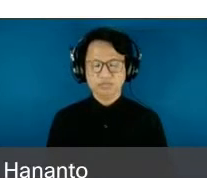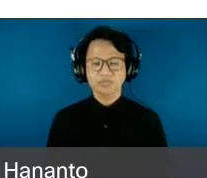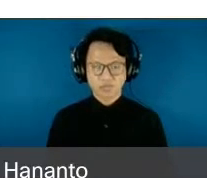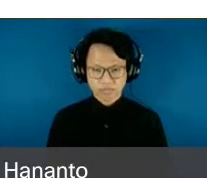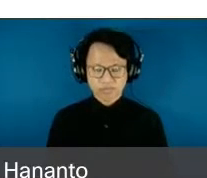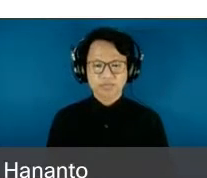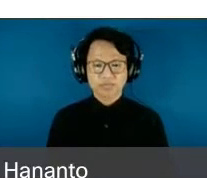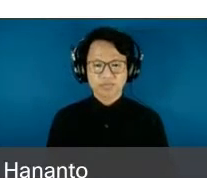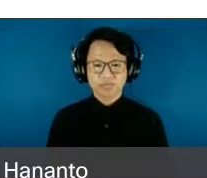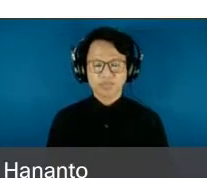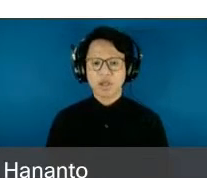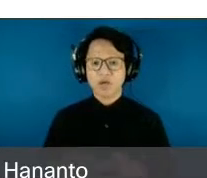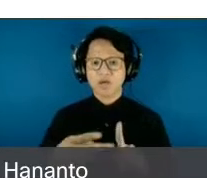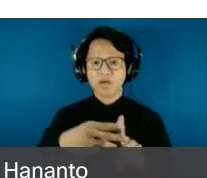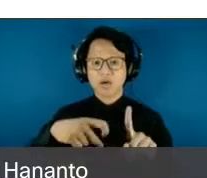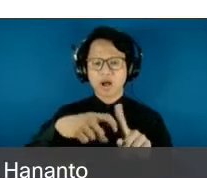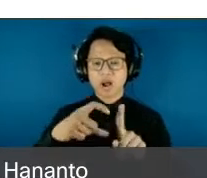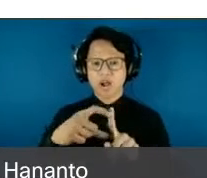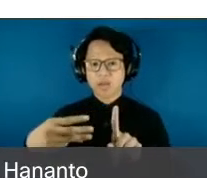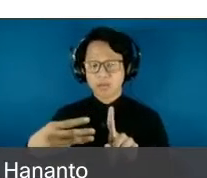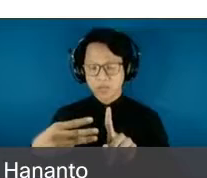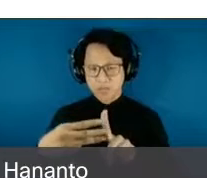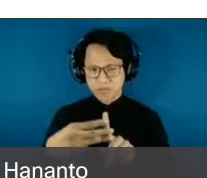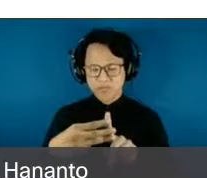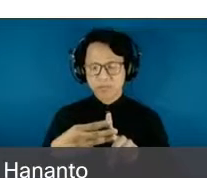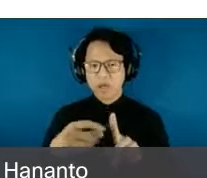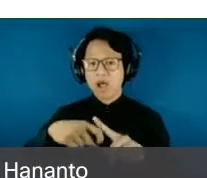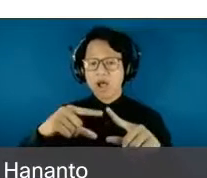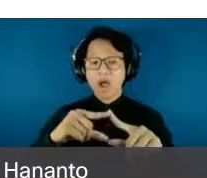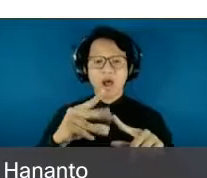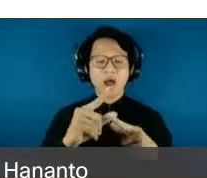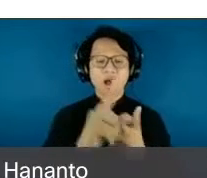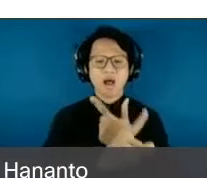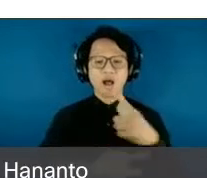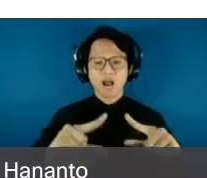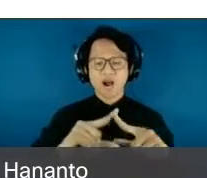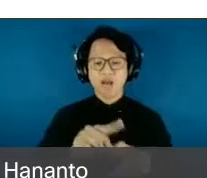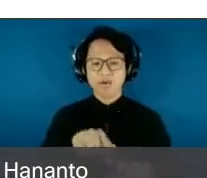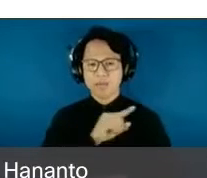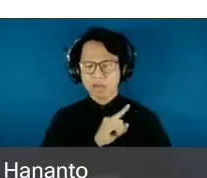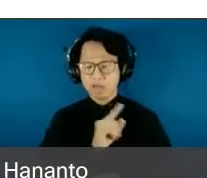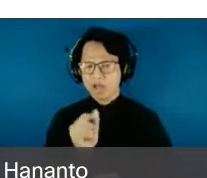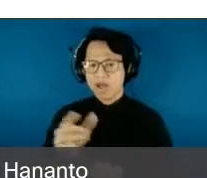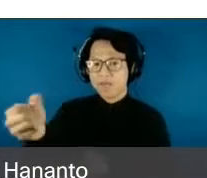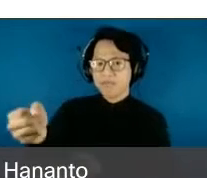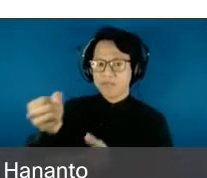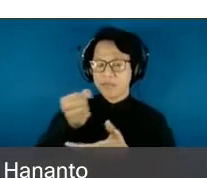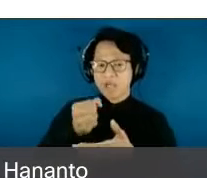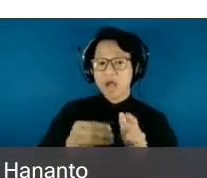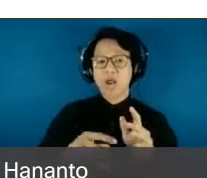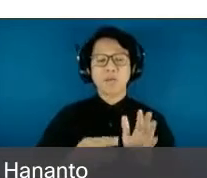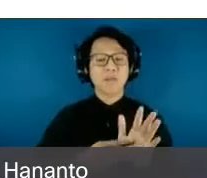Dan FKDB Karya Mandiri mendapatkan program hibah dari Mitra Kunci USAID pada